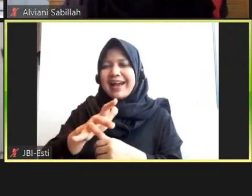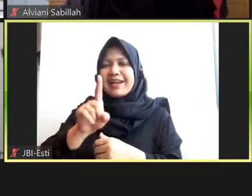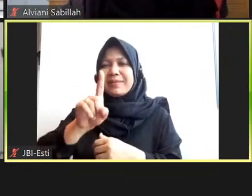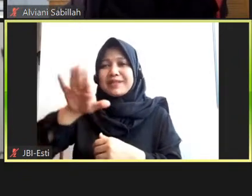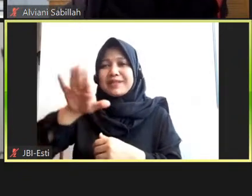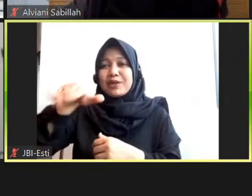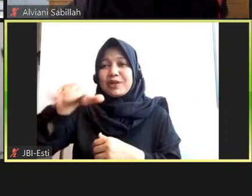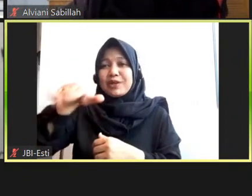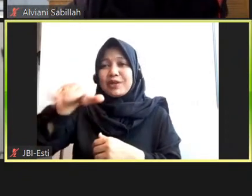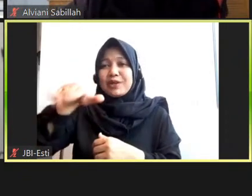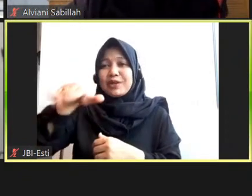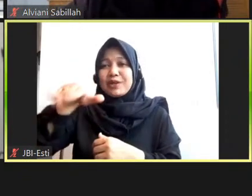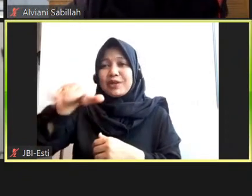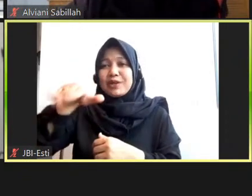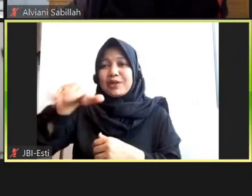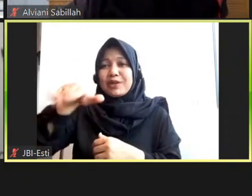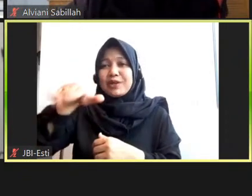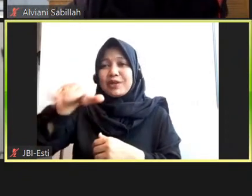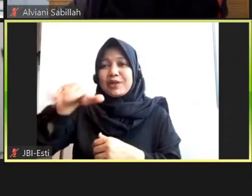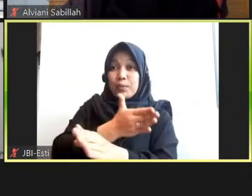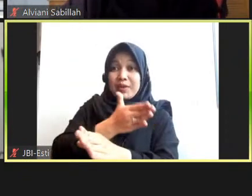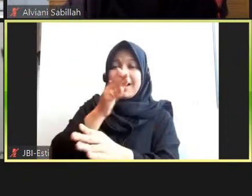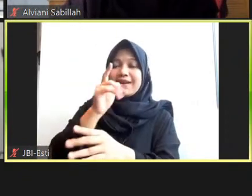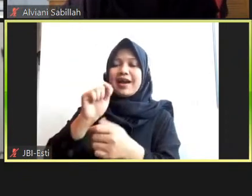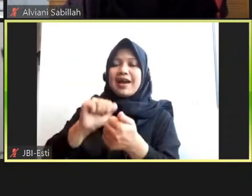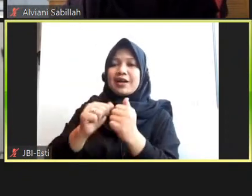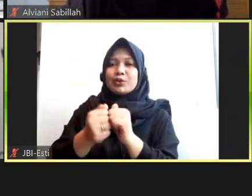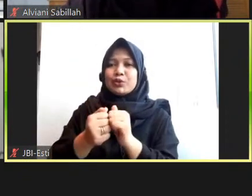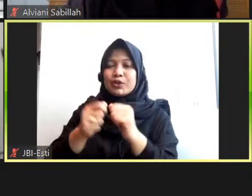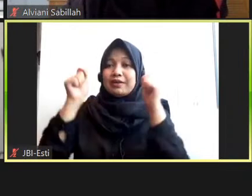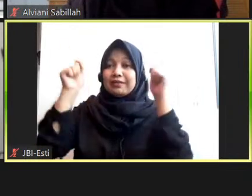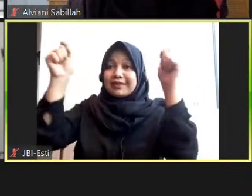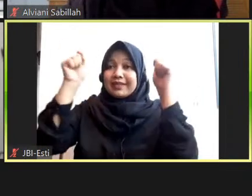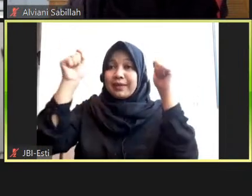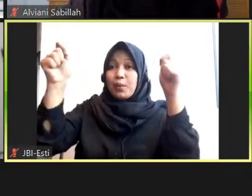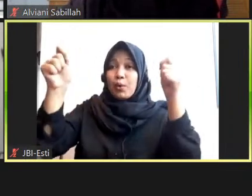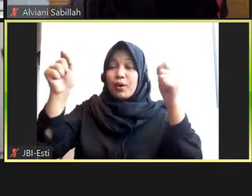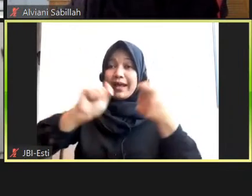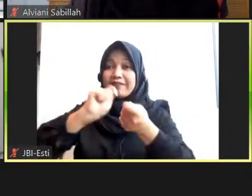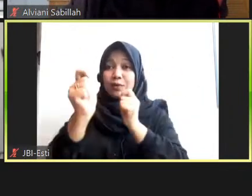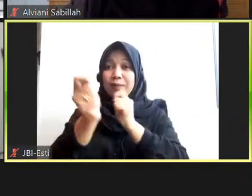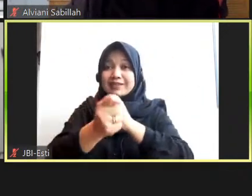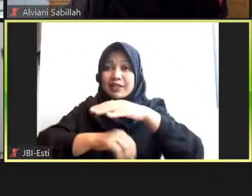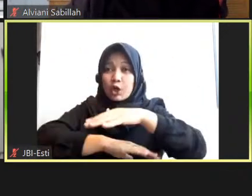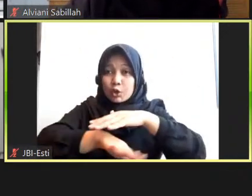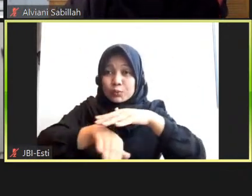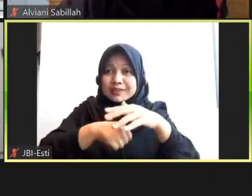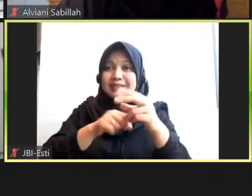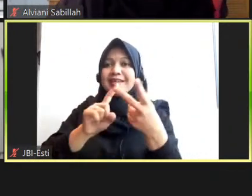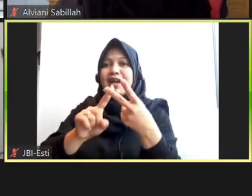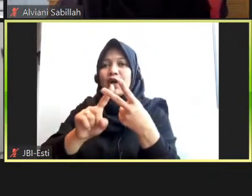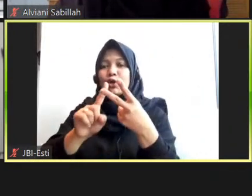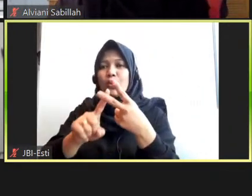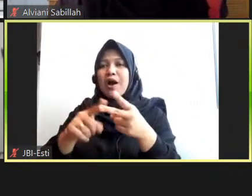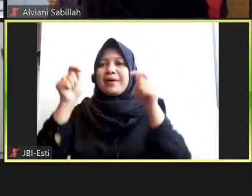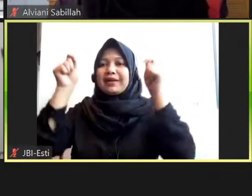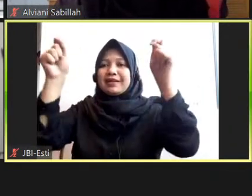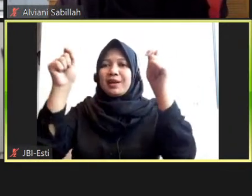aksi reformasi di korupsi dan yang terakhir di aksi Omnibus Law Cipta Kerja. Kita sudah dengar